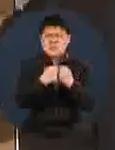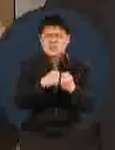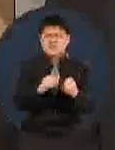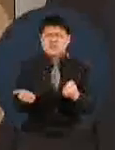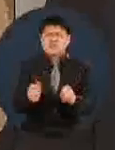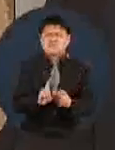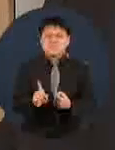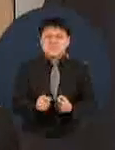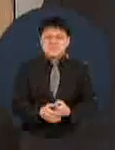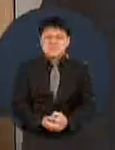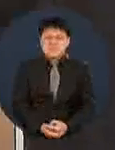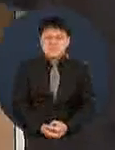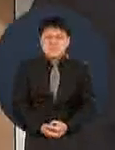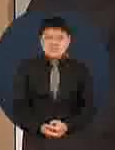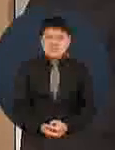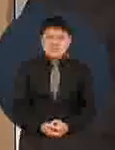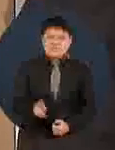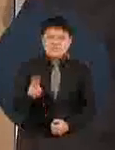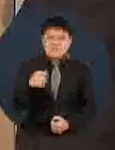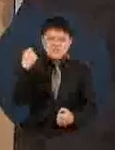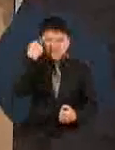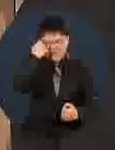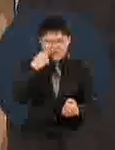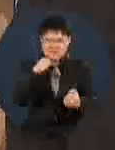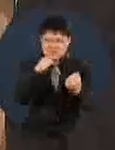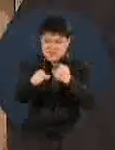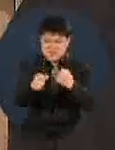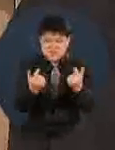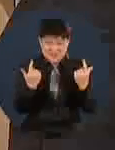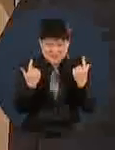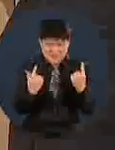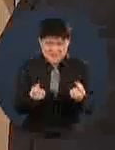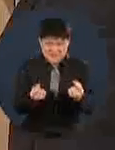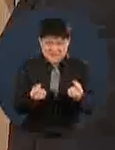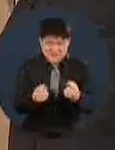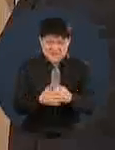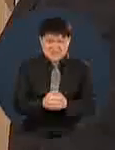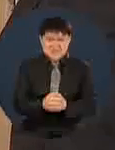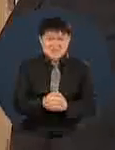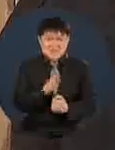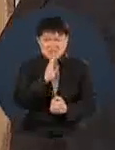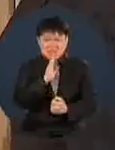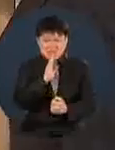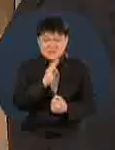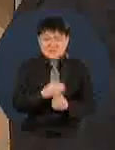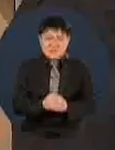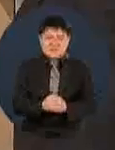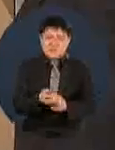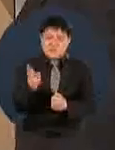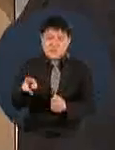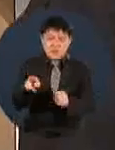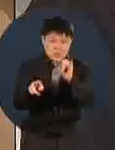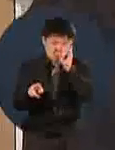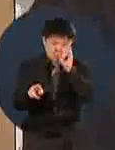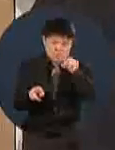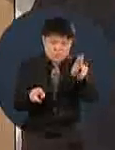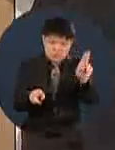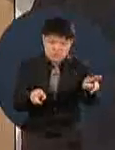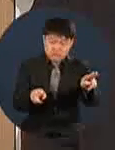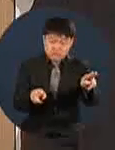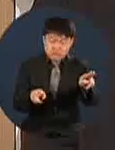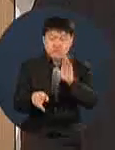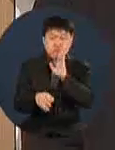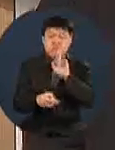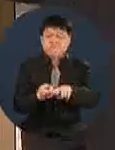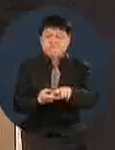그래서 여기는 뭐 장군 멍군이라고 하겠습니다. 이리 오면은 이리 가는 건 필연적이고 여기를 두면은 여기를 두는 건 또